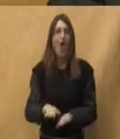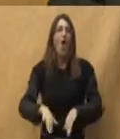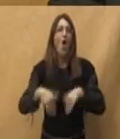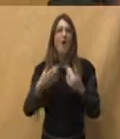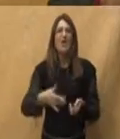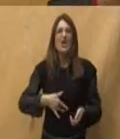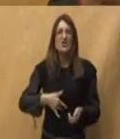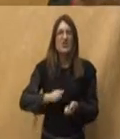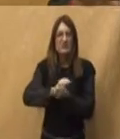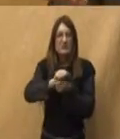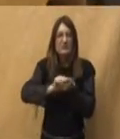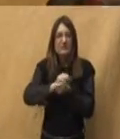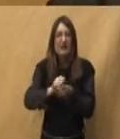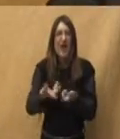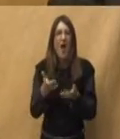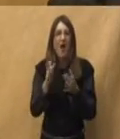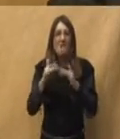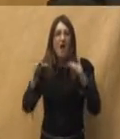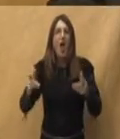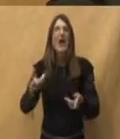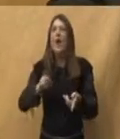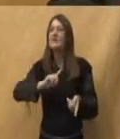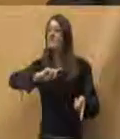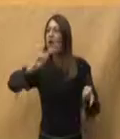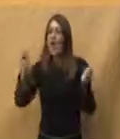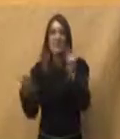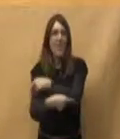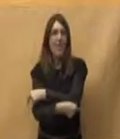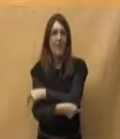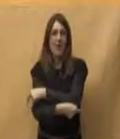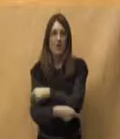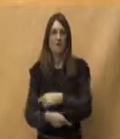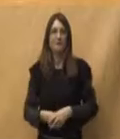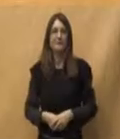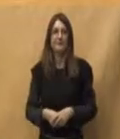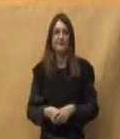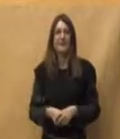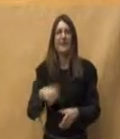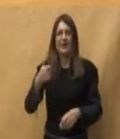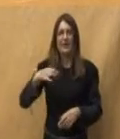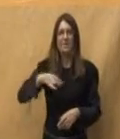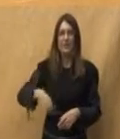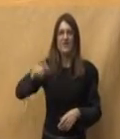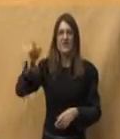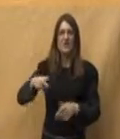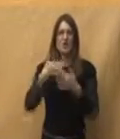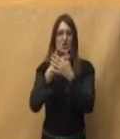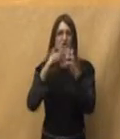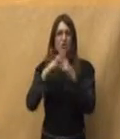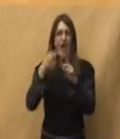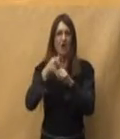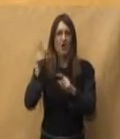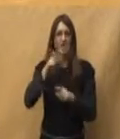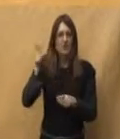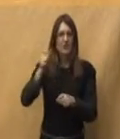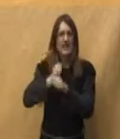Sprži se želudac i onda se poslije jede. Dakle, sve naopako. Sve naopako. Jan profesor Žarković, on je sa instituta Ruđer